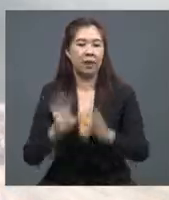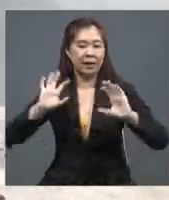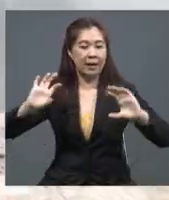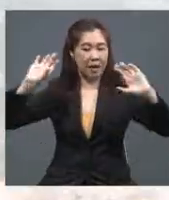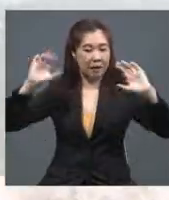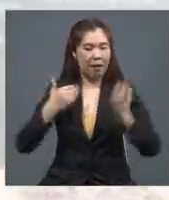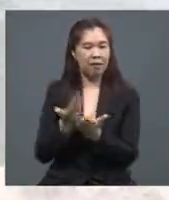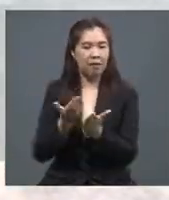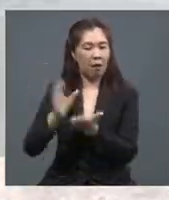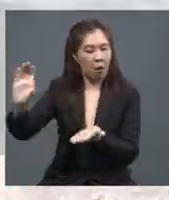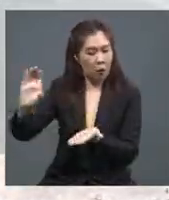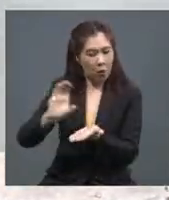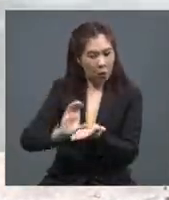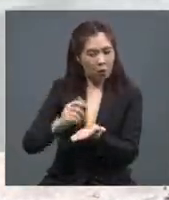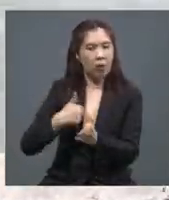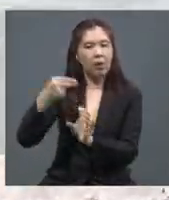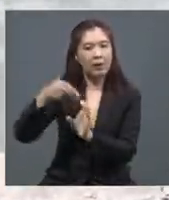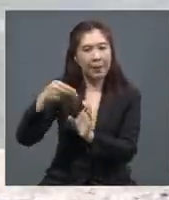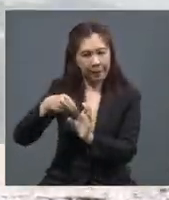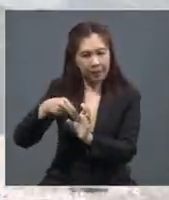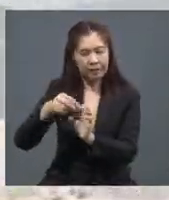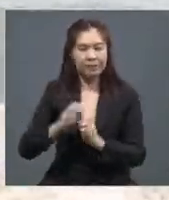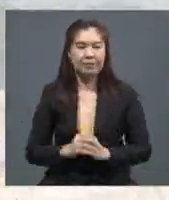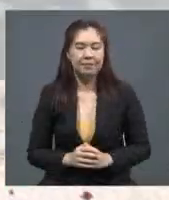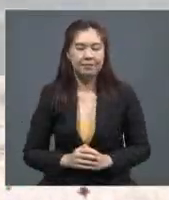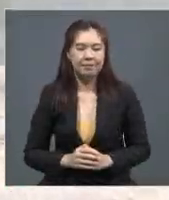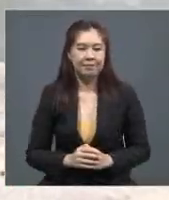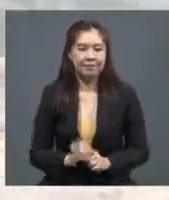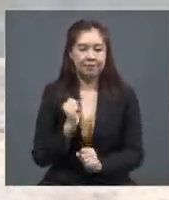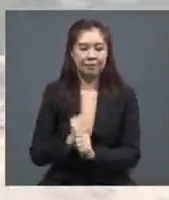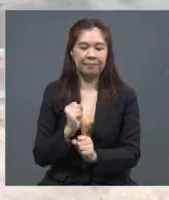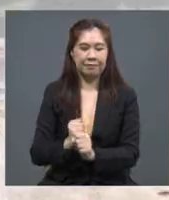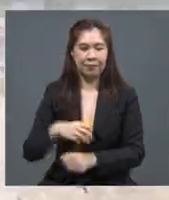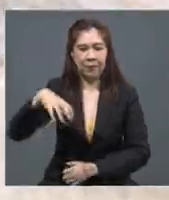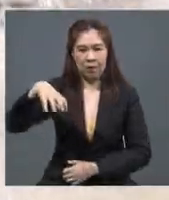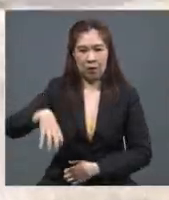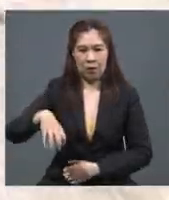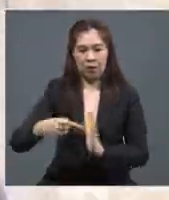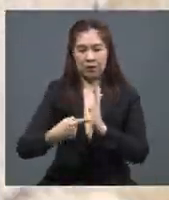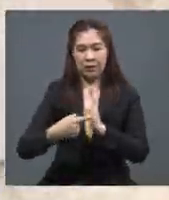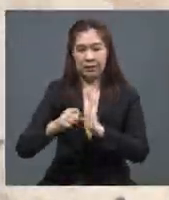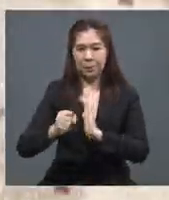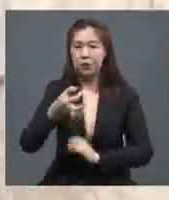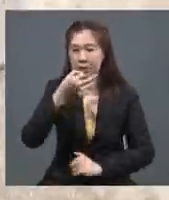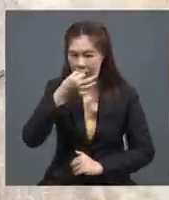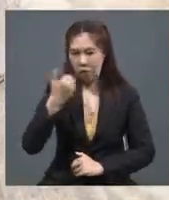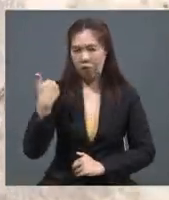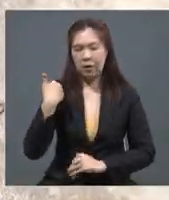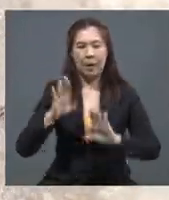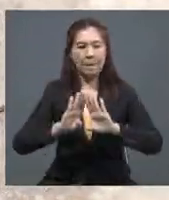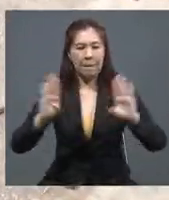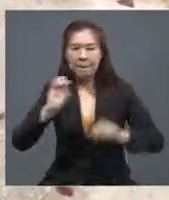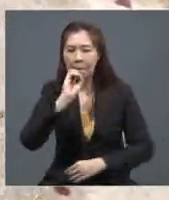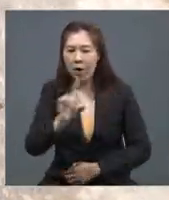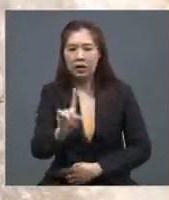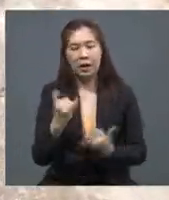เรื่องของงบประมาณค่าน้ำมันให้กับเช้าวประมงด้วยค่ะครับขณะที่สำนักงานประมงจังหวัดสมุทรสาครก็เปิดเผยนะครับว่าตอนนี้ดำเนิน